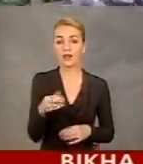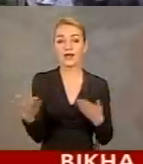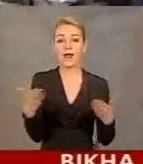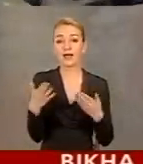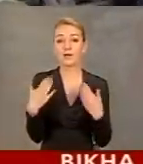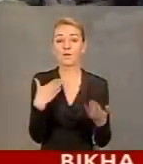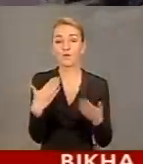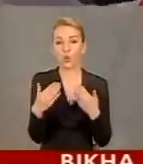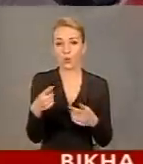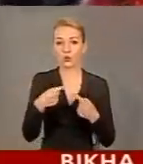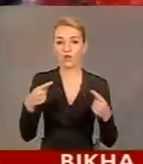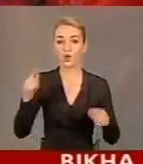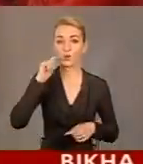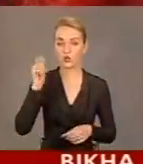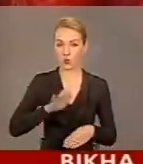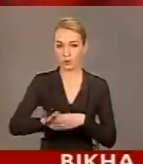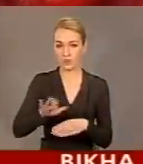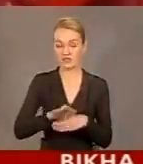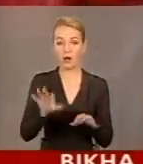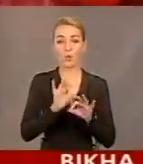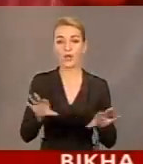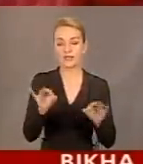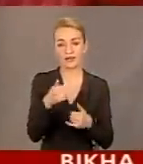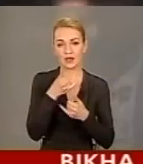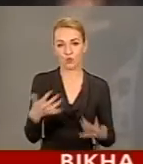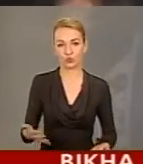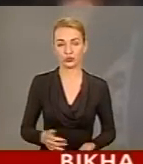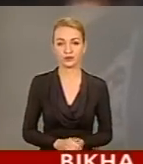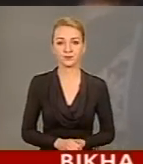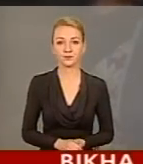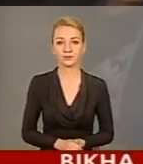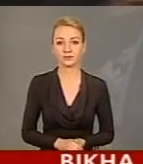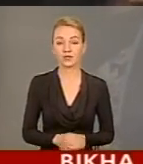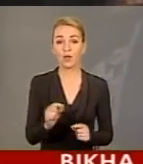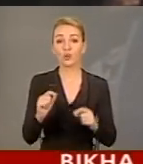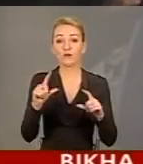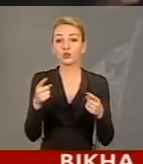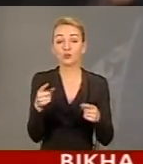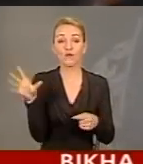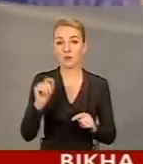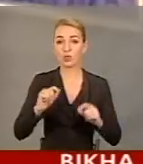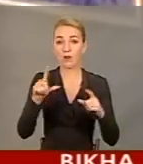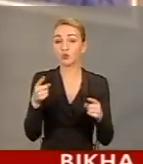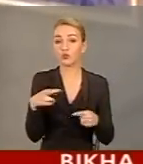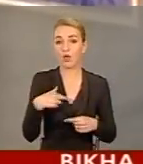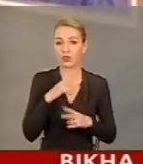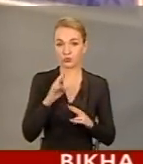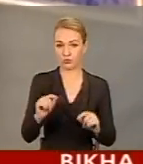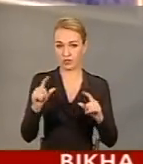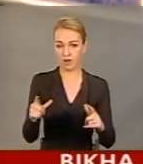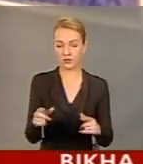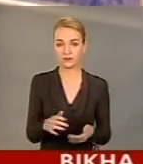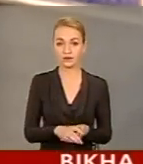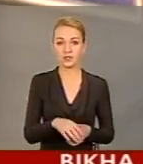боком до нього товари українського виробництва, пояснити не можуть. Та ще подумають, чому я не буду подумати. Суб'єкти,